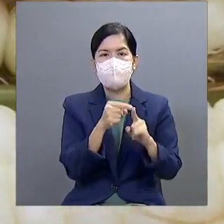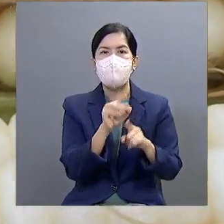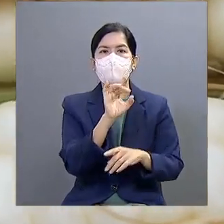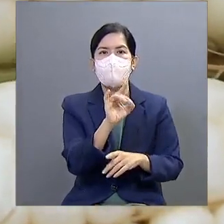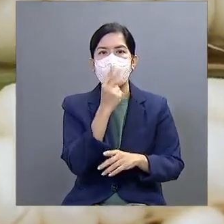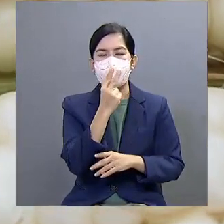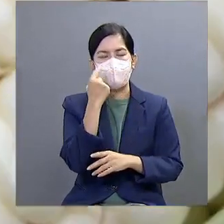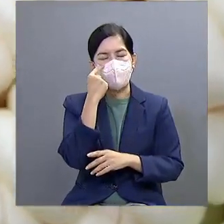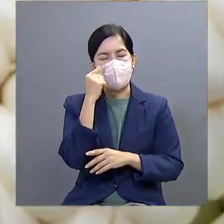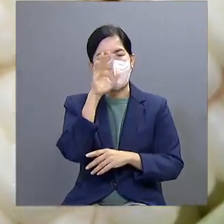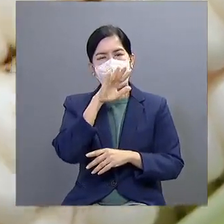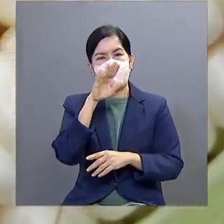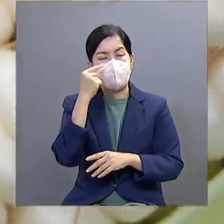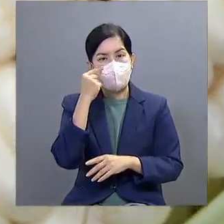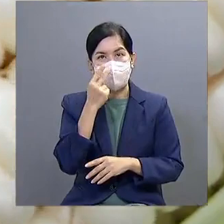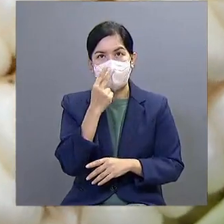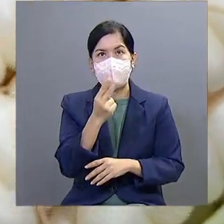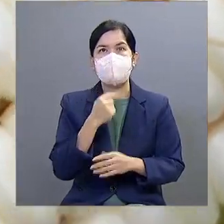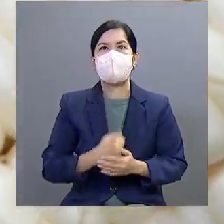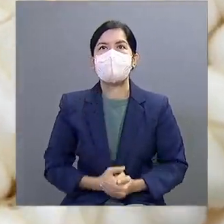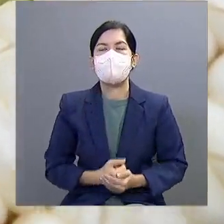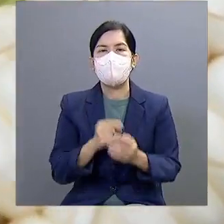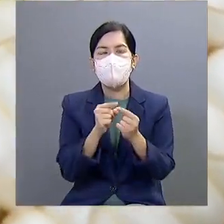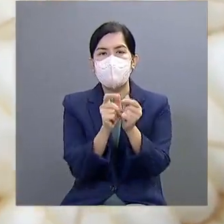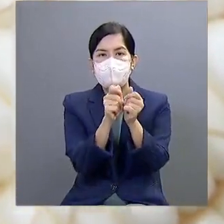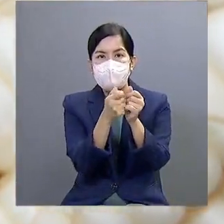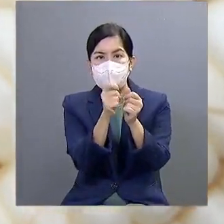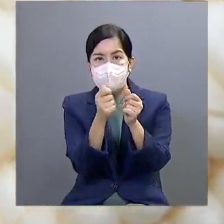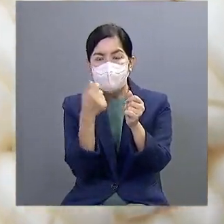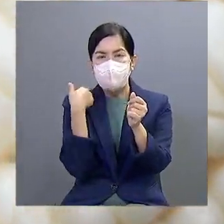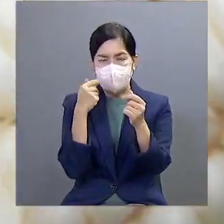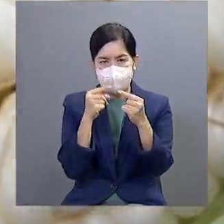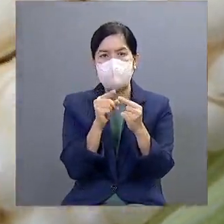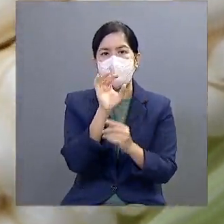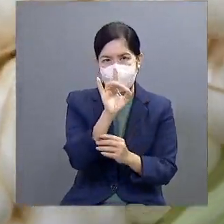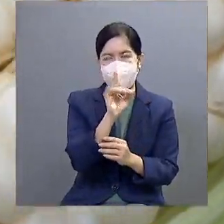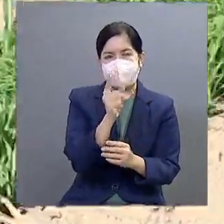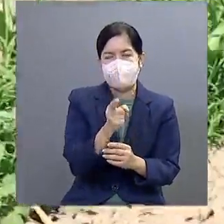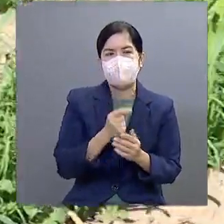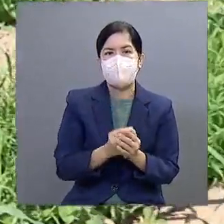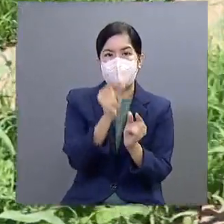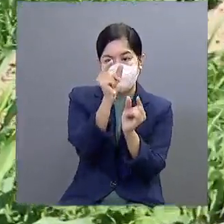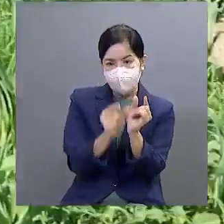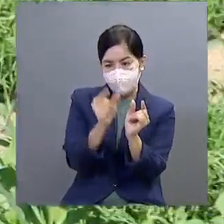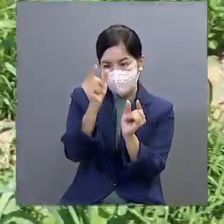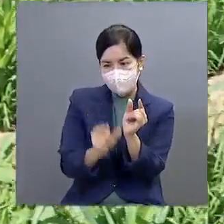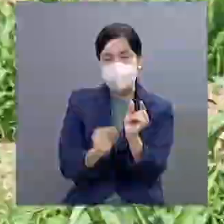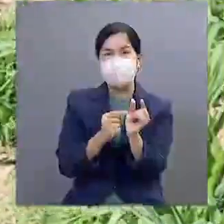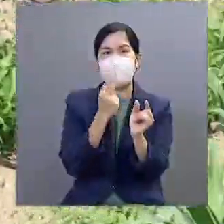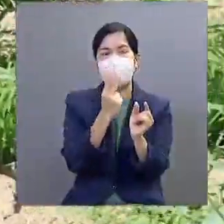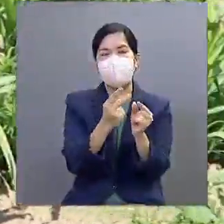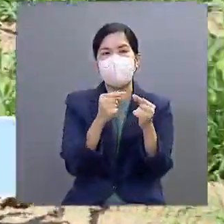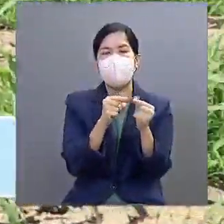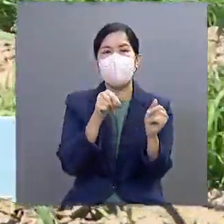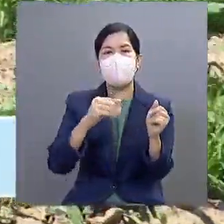ครับมันอยู่กันถี่เกินนะครับ8แถวคุณผู้ชมทีมงานนับให้แล้วข้าวโพด8แถวเนี้ยคือเอาถูกมาปลูกที่อำเภอโพธารามครับครั้งแรกเนี่ยคือปลู